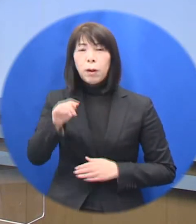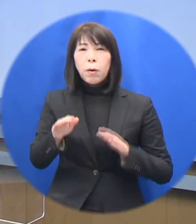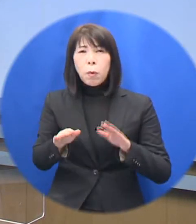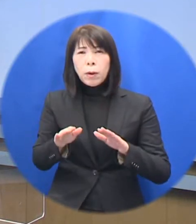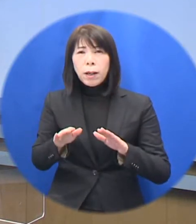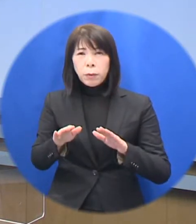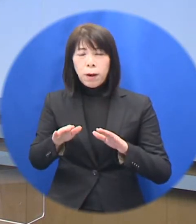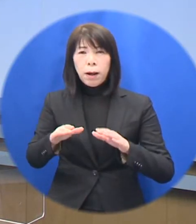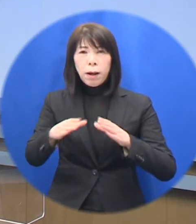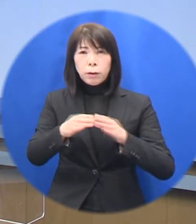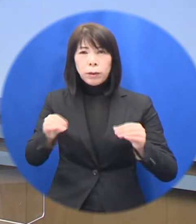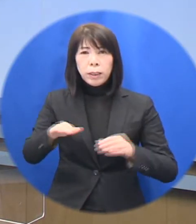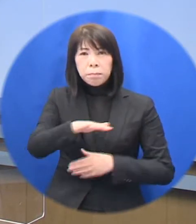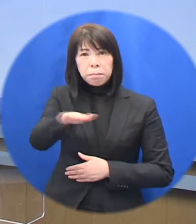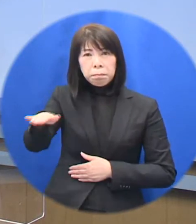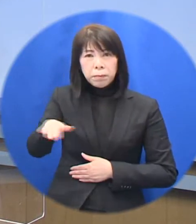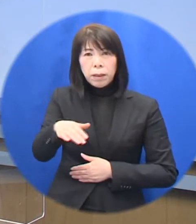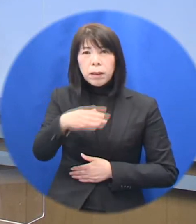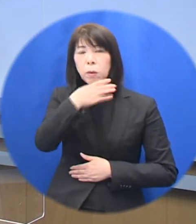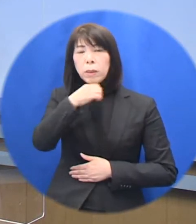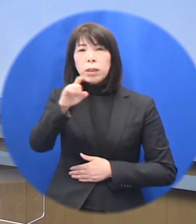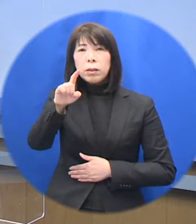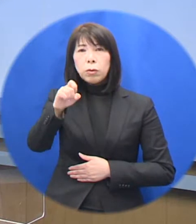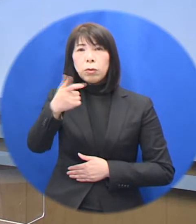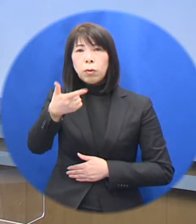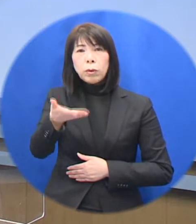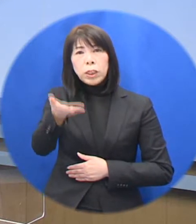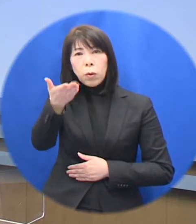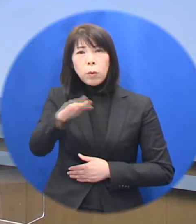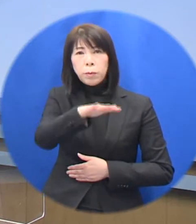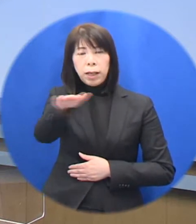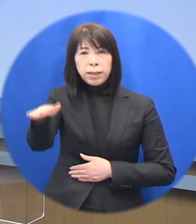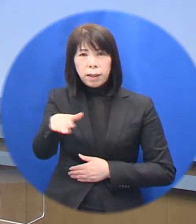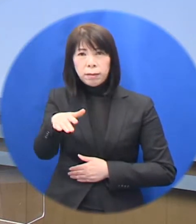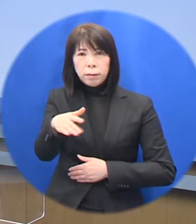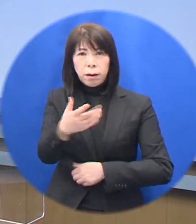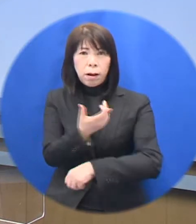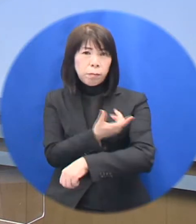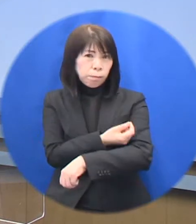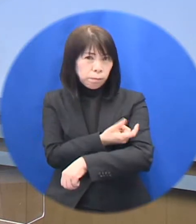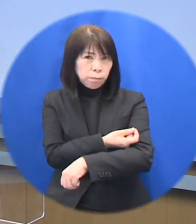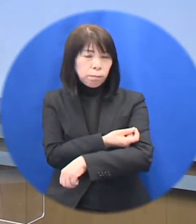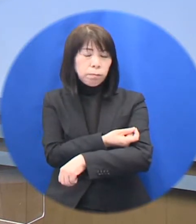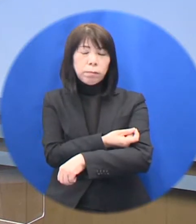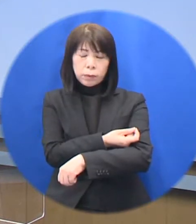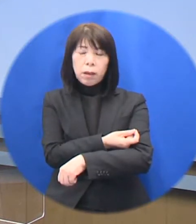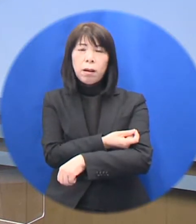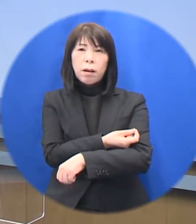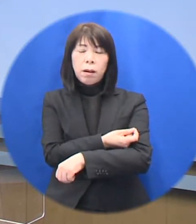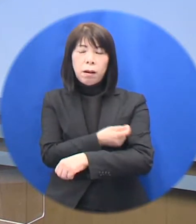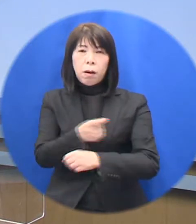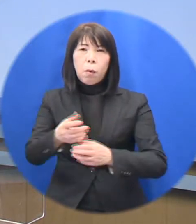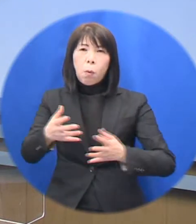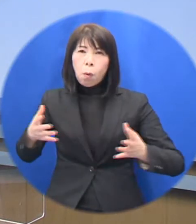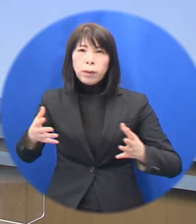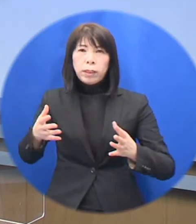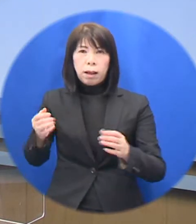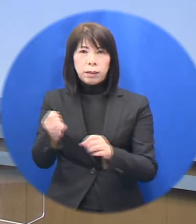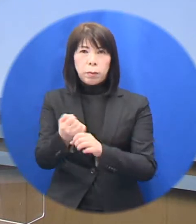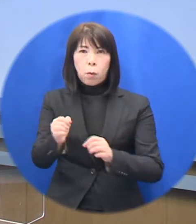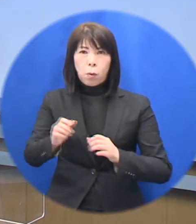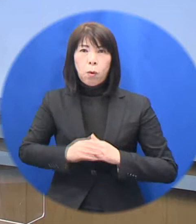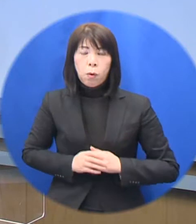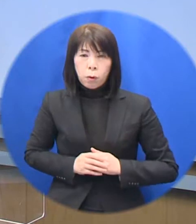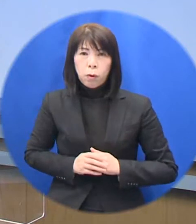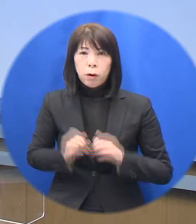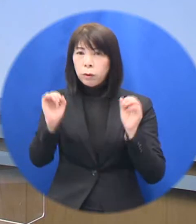でも、16歳以上の方全員が対象になるという、はい、非常に規模の大きい、予防接種で、豊島区だけ考え